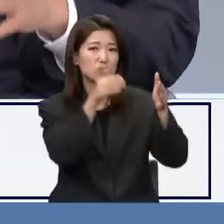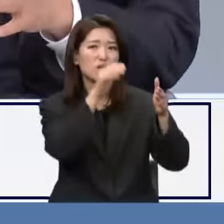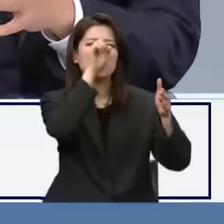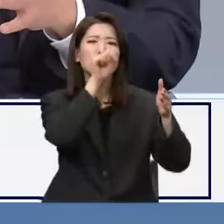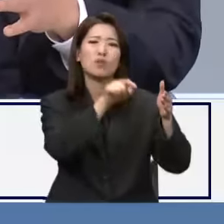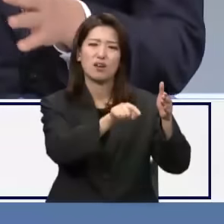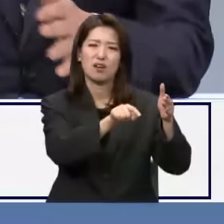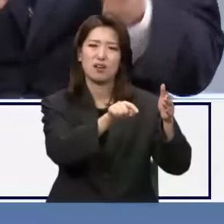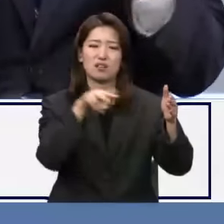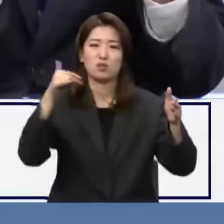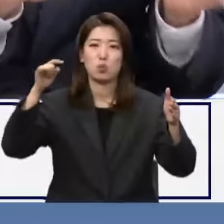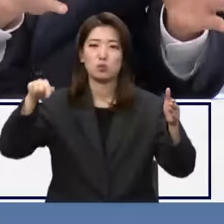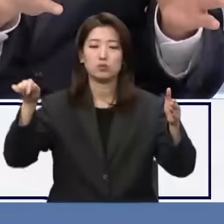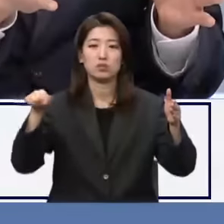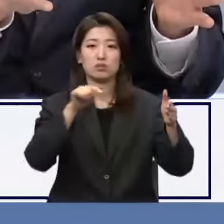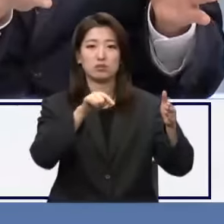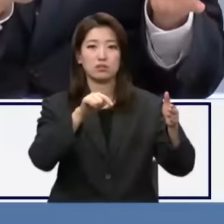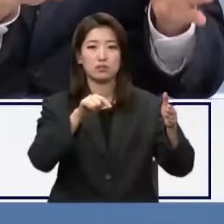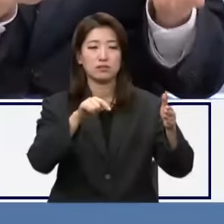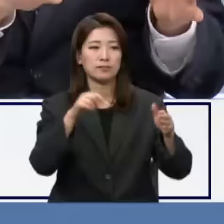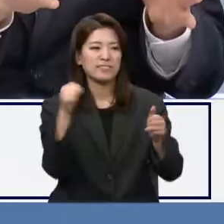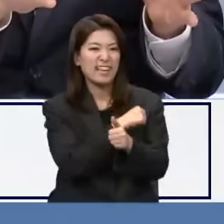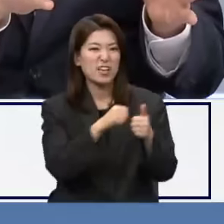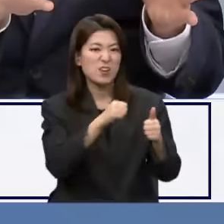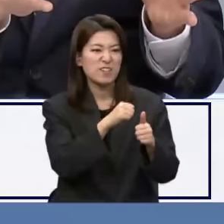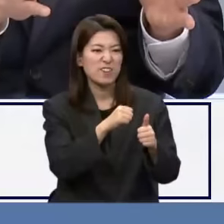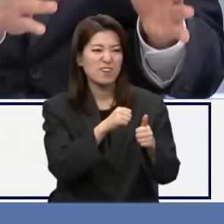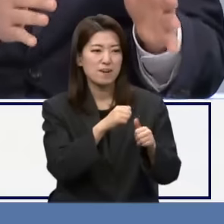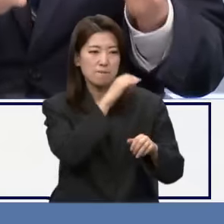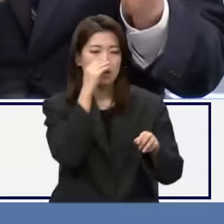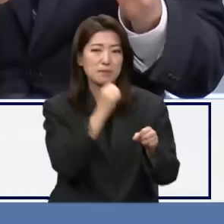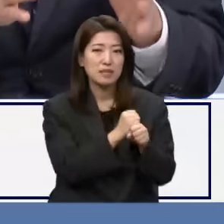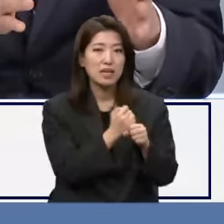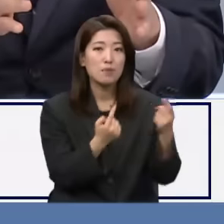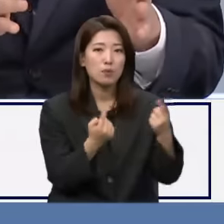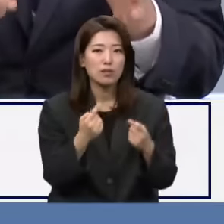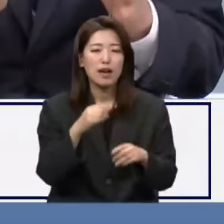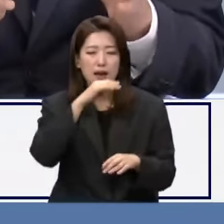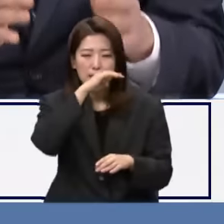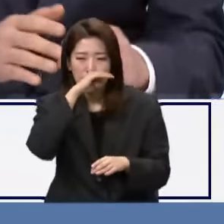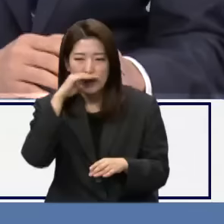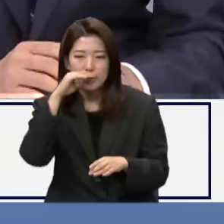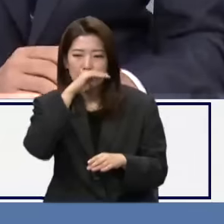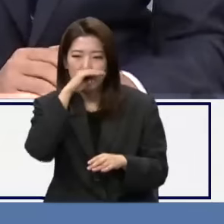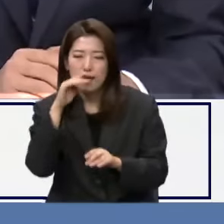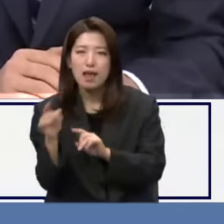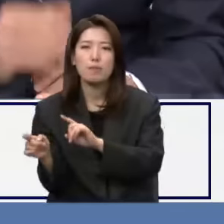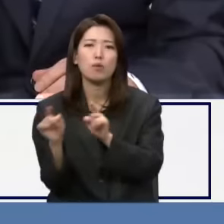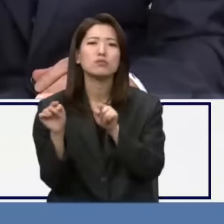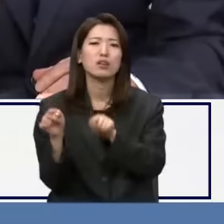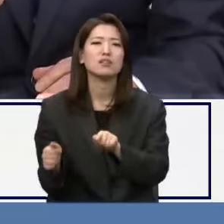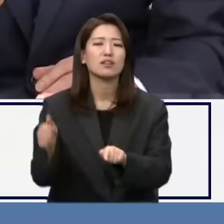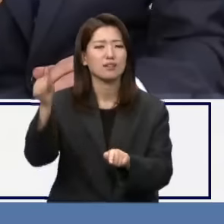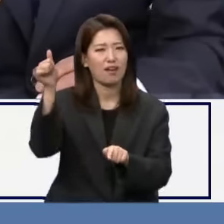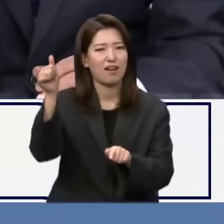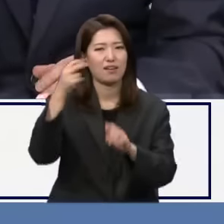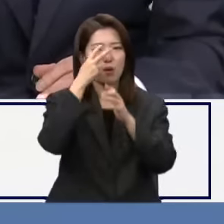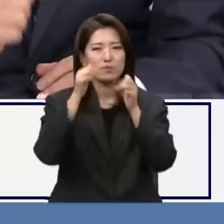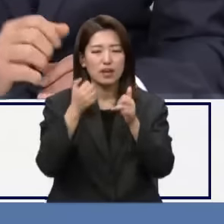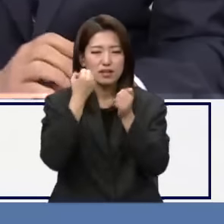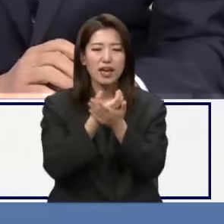않는 구호보다는음 잡자는 쪽으로 초을 맞췄다고 한다면 오히려 검찰개혁을 외치는 조국 혁신당 구호가 도움